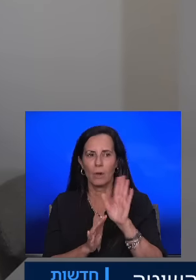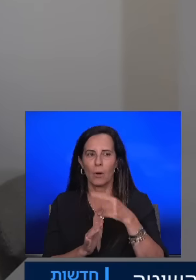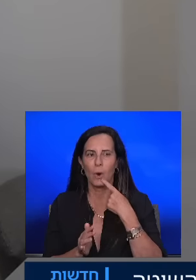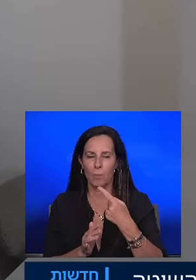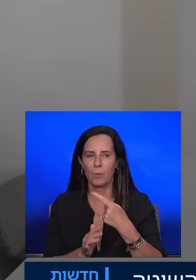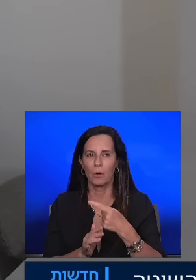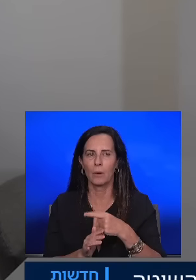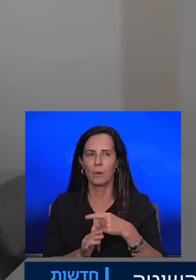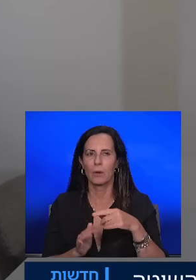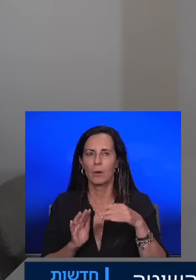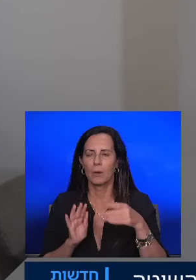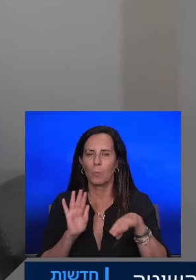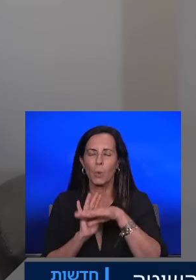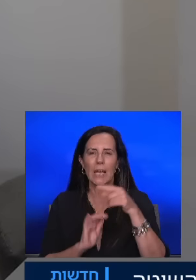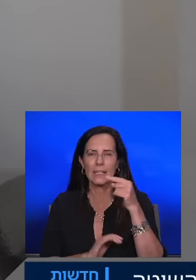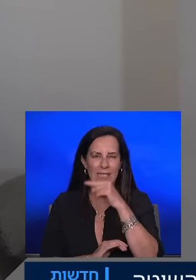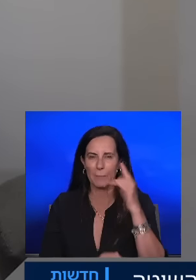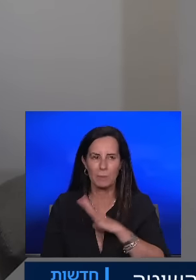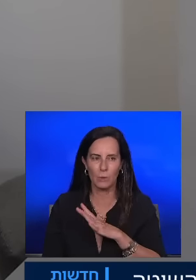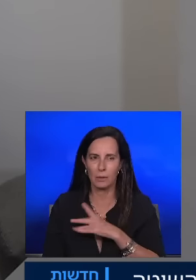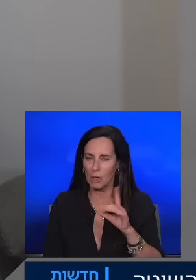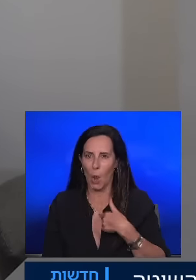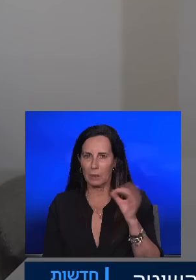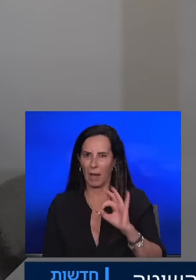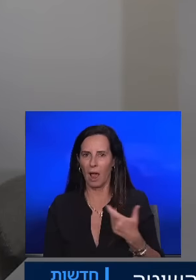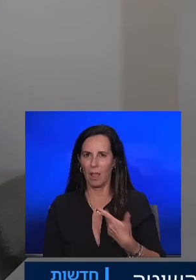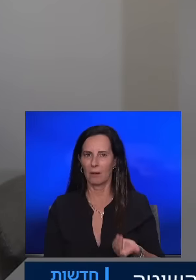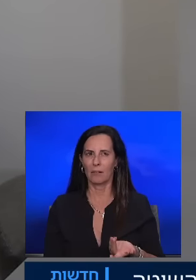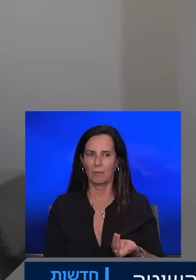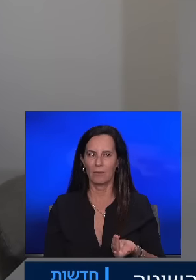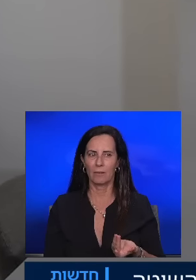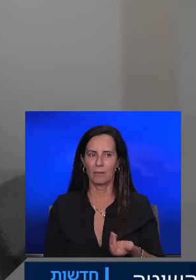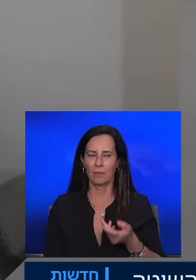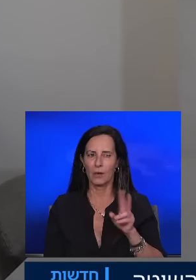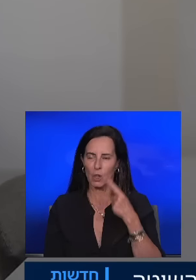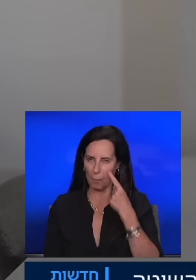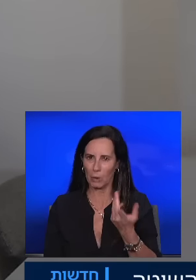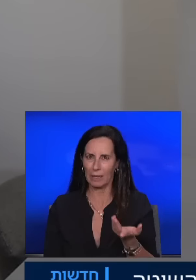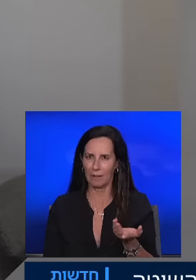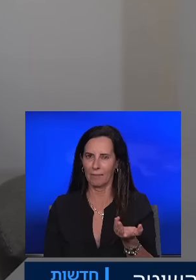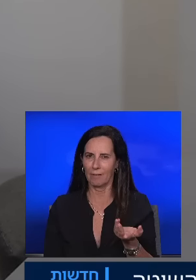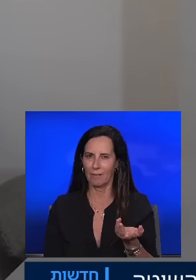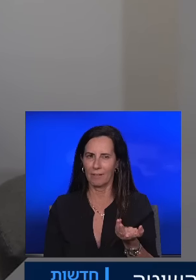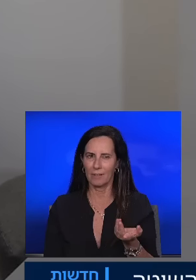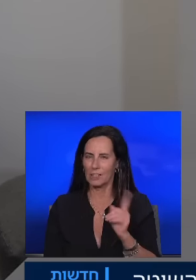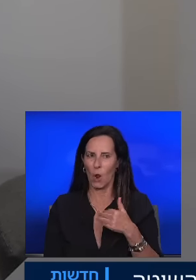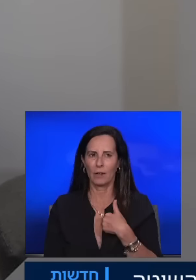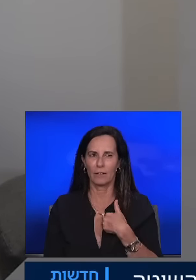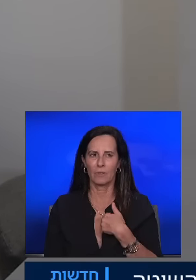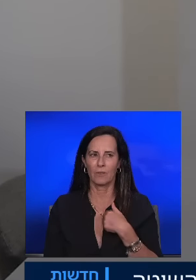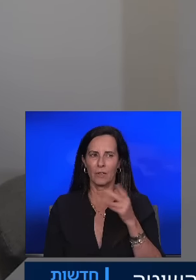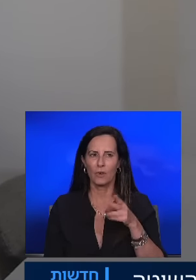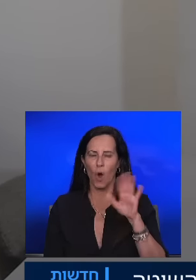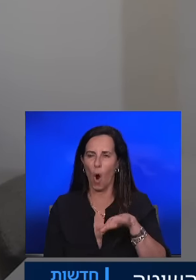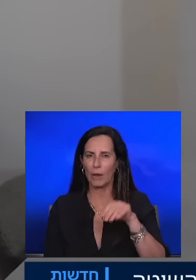יותר מדויקים. זה לא אני בכלל. יש לך פה, תראה. יש לך כאן עוד